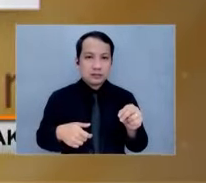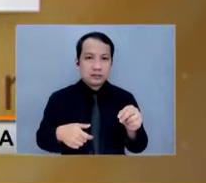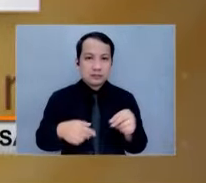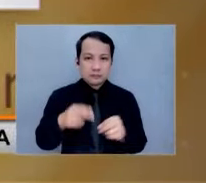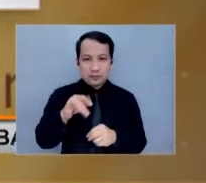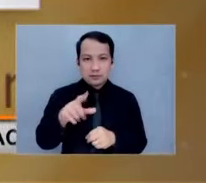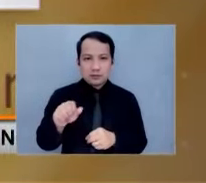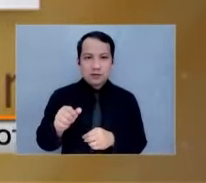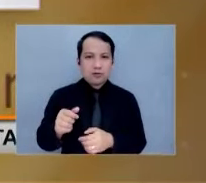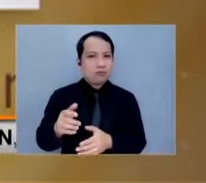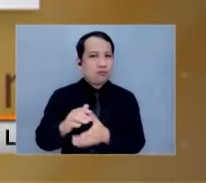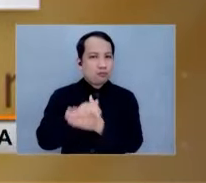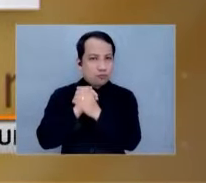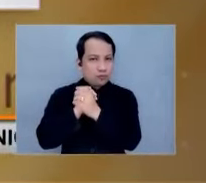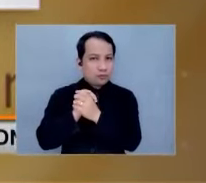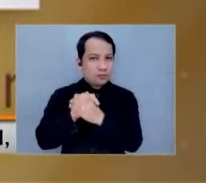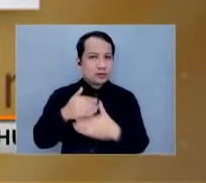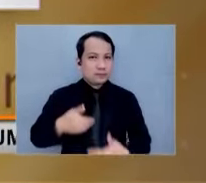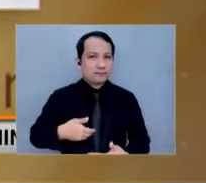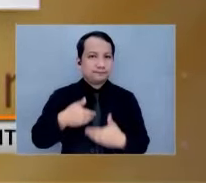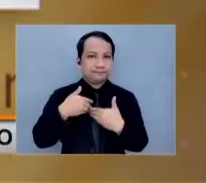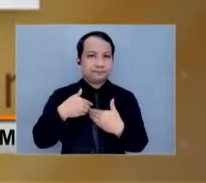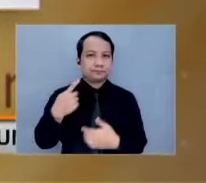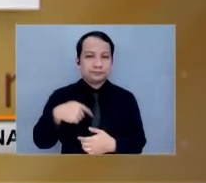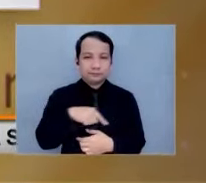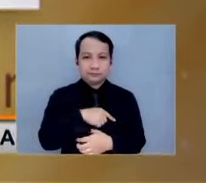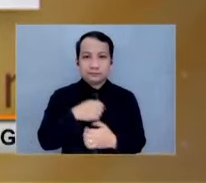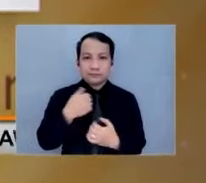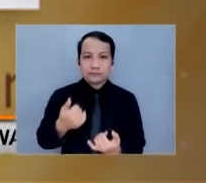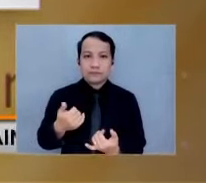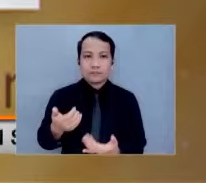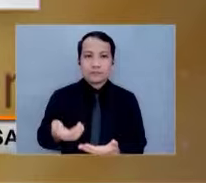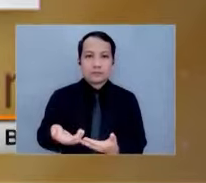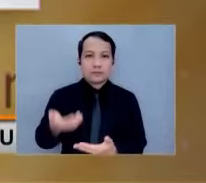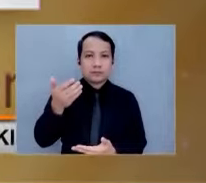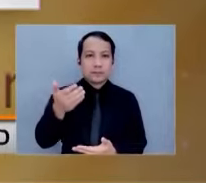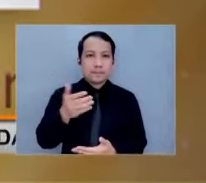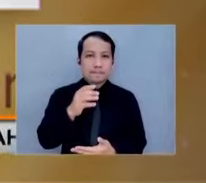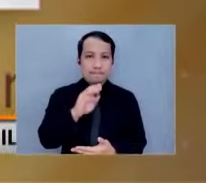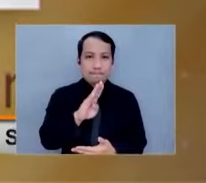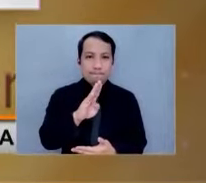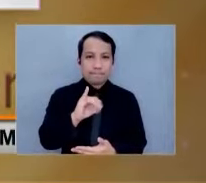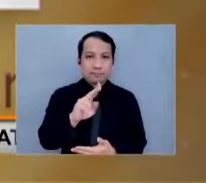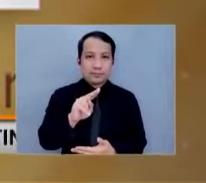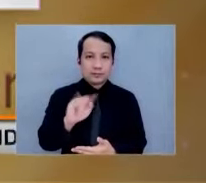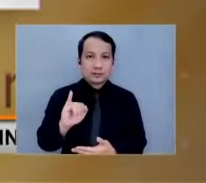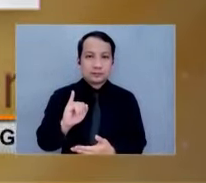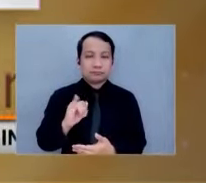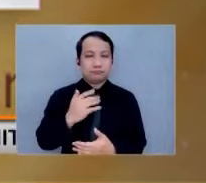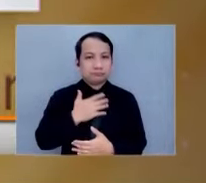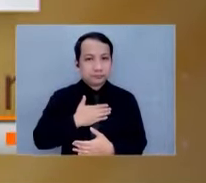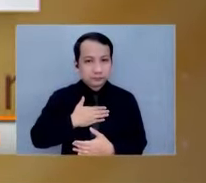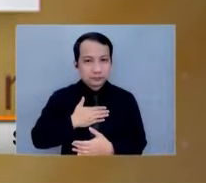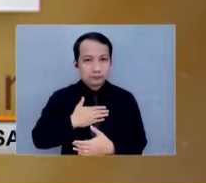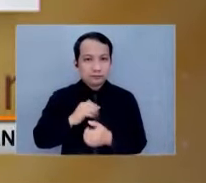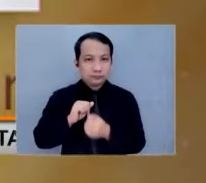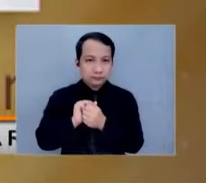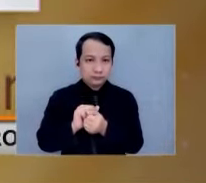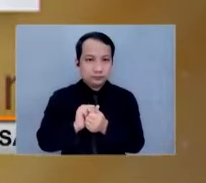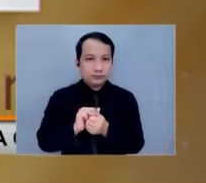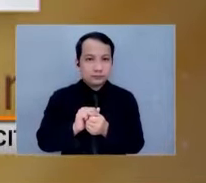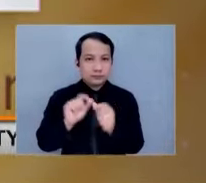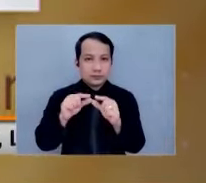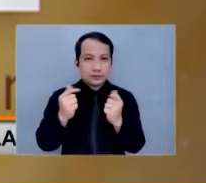ni Agnes na proud sila ngayon sa mga nararating ng BINI. Wish niya sana'y makasabay nila ulit ang girl group